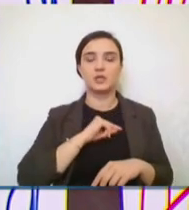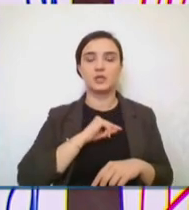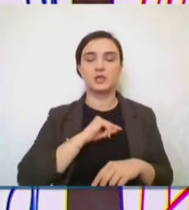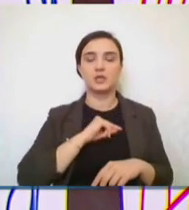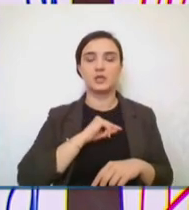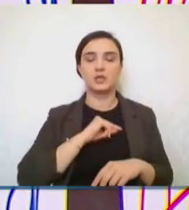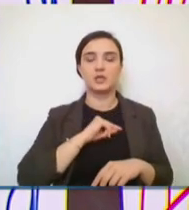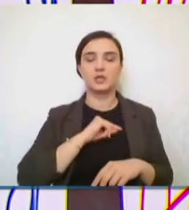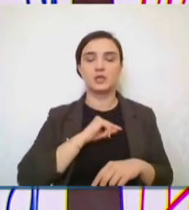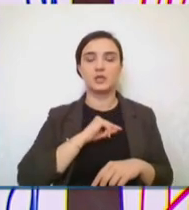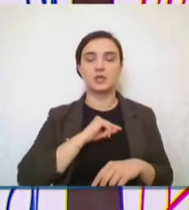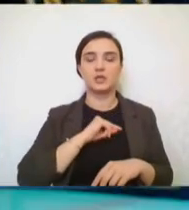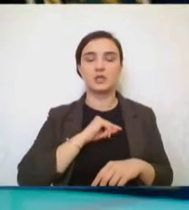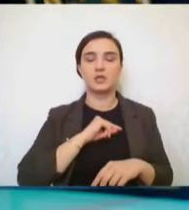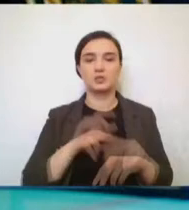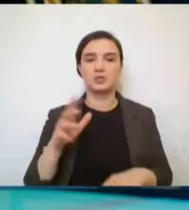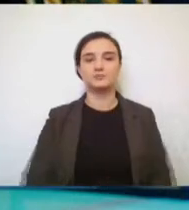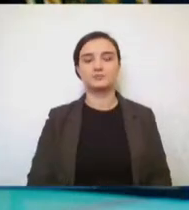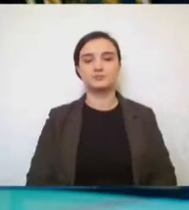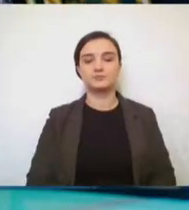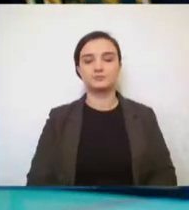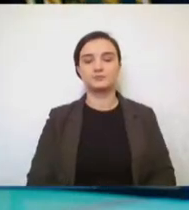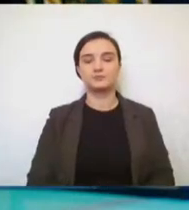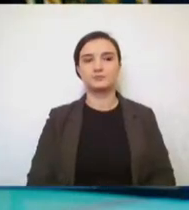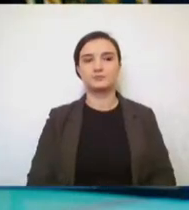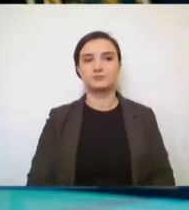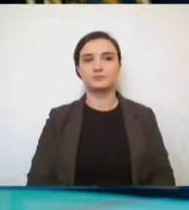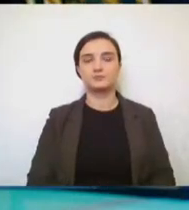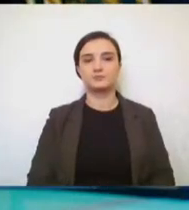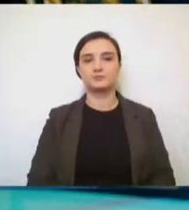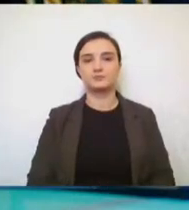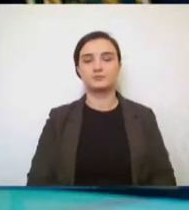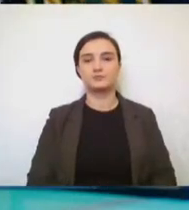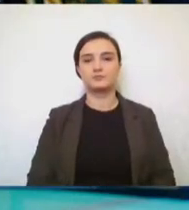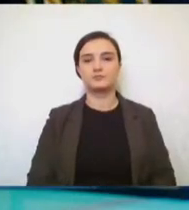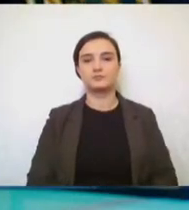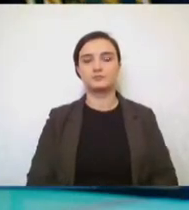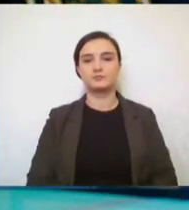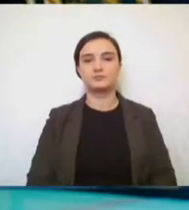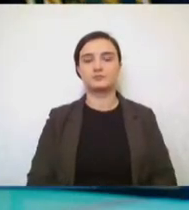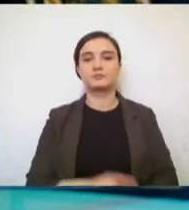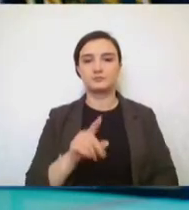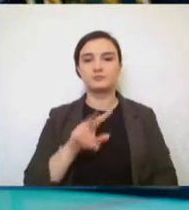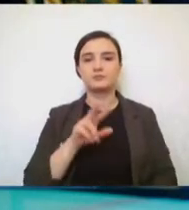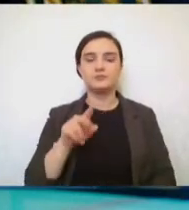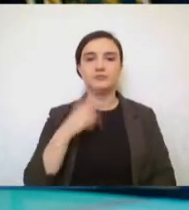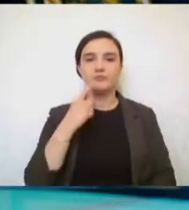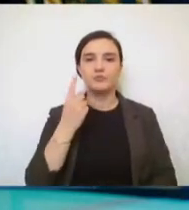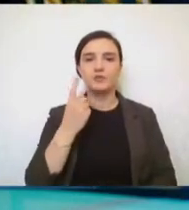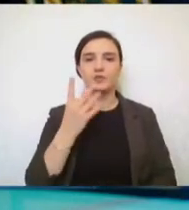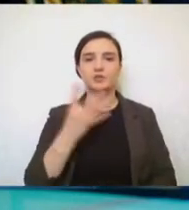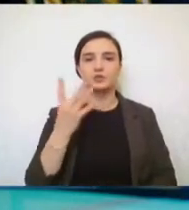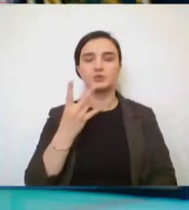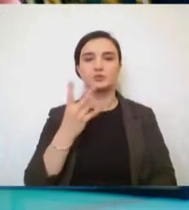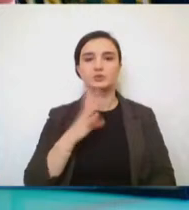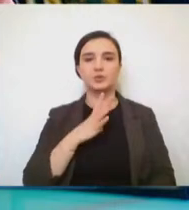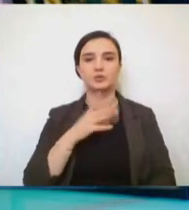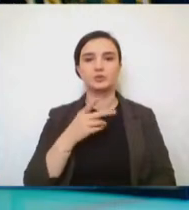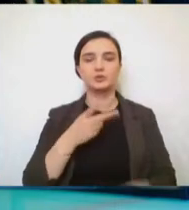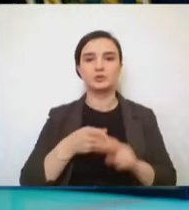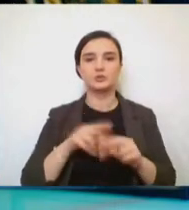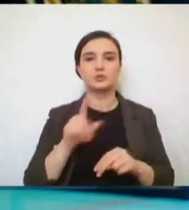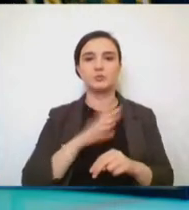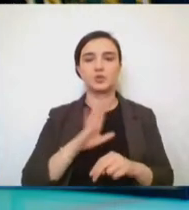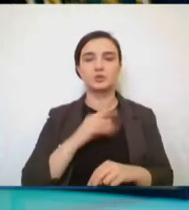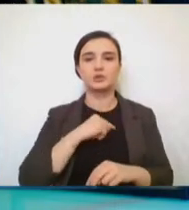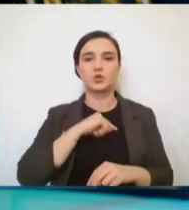მეტი ყურადღებით ექცევა ამ საკითხს. ახაც იგივეს ვიტყოდი, რომ პირველ რიგში უნდა გამოირიცხოს, რომ ეს არ იყოს სტენოკარდიის გამოვლინება,